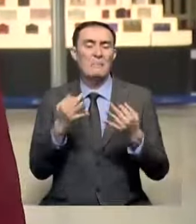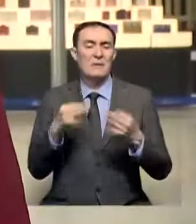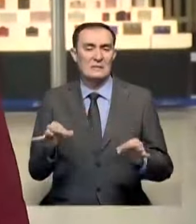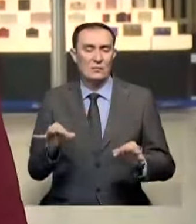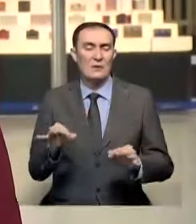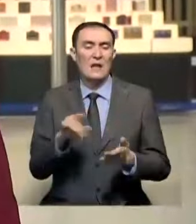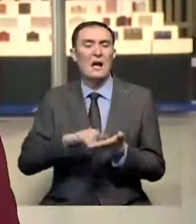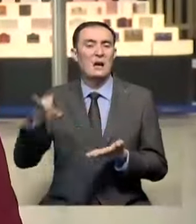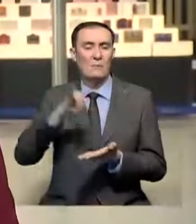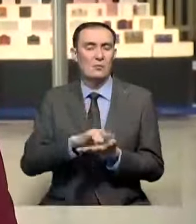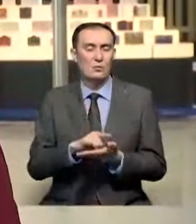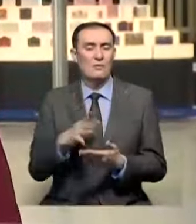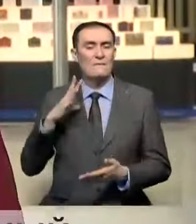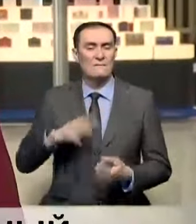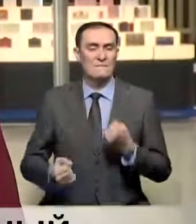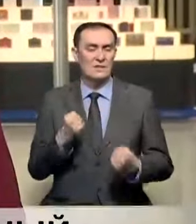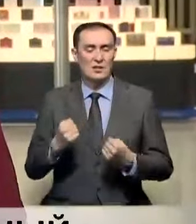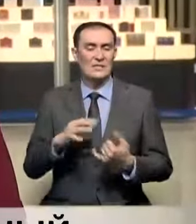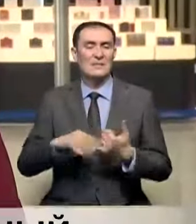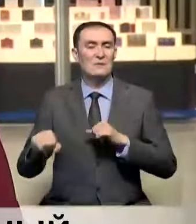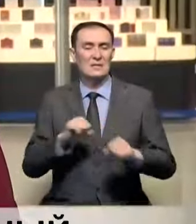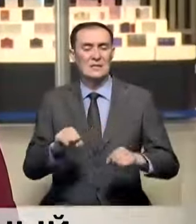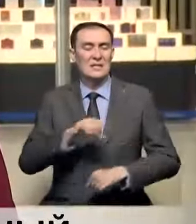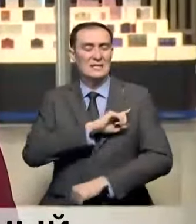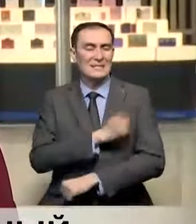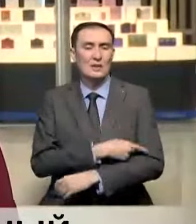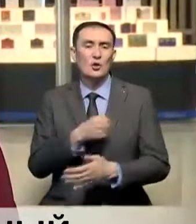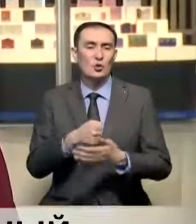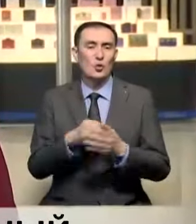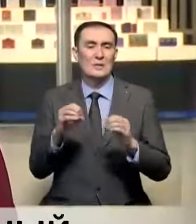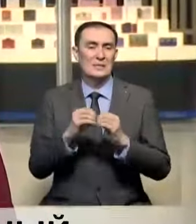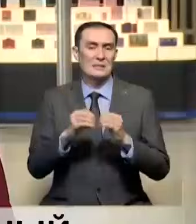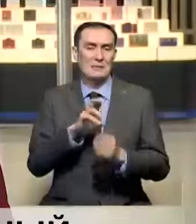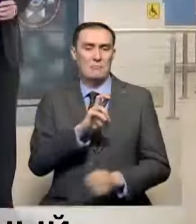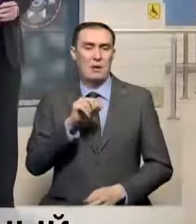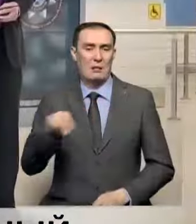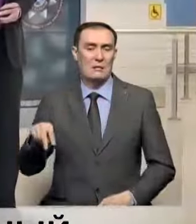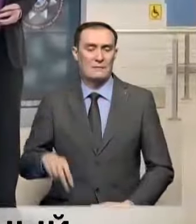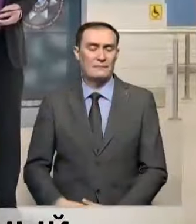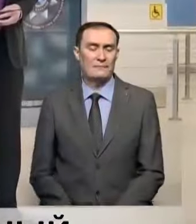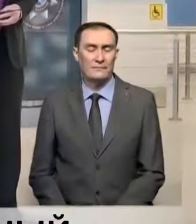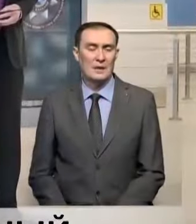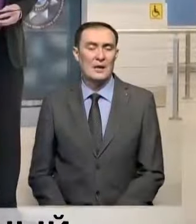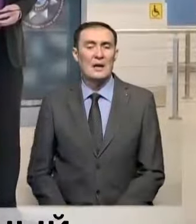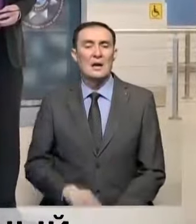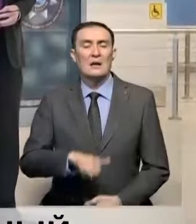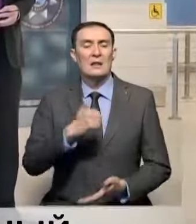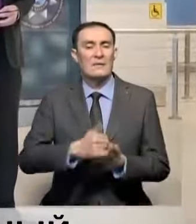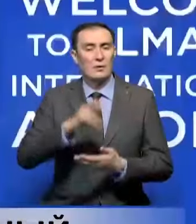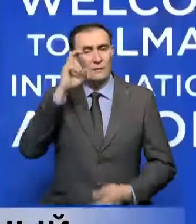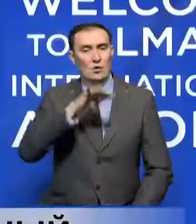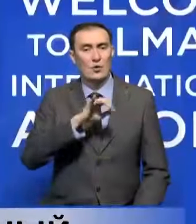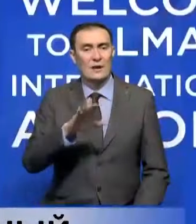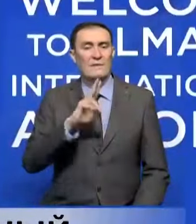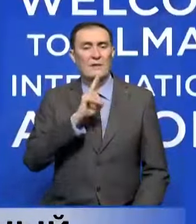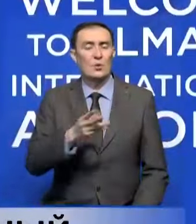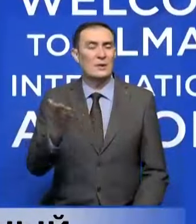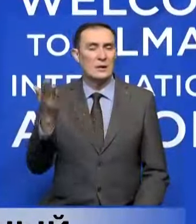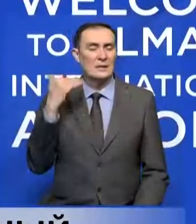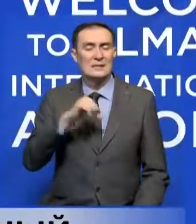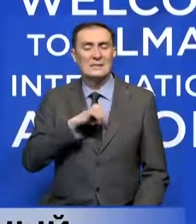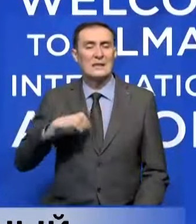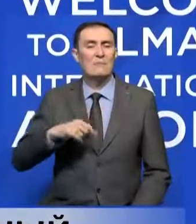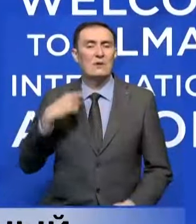воздушное Гавани выдержать землетрясение магнитудой до 10 баллов к слову косм Мар токаев 2 года назад лично